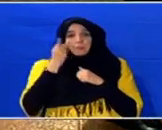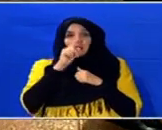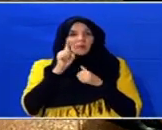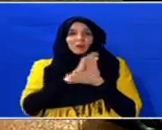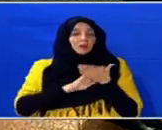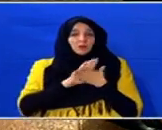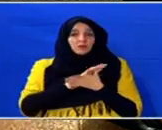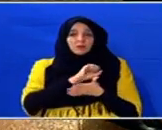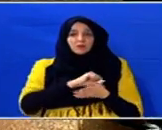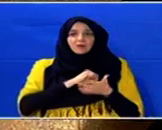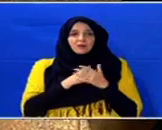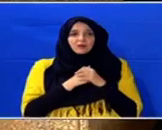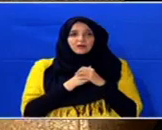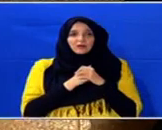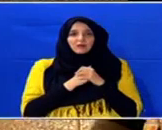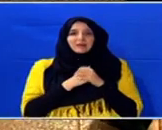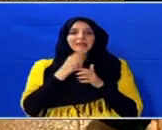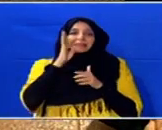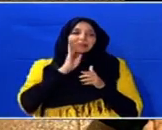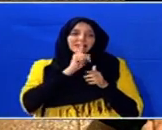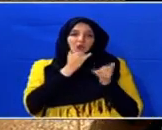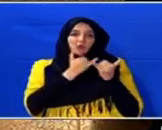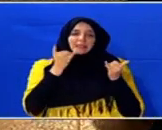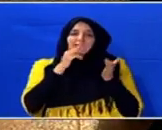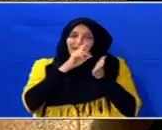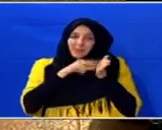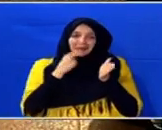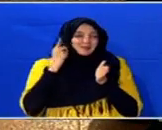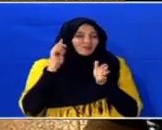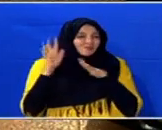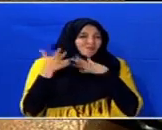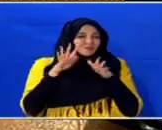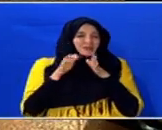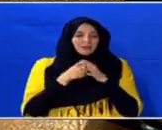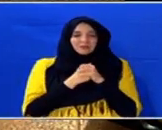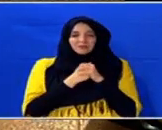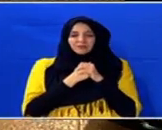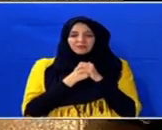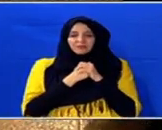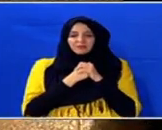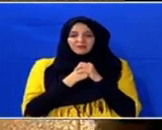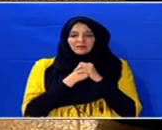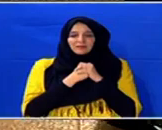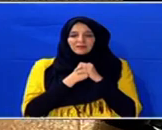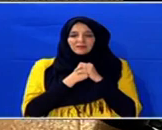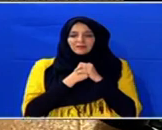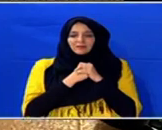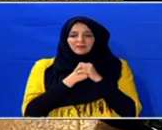لا ما حكم؟ معليش تعاودي ام شيماء، ربي يحفظك، المكالمه تاعك شغلك بعيده بزاف علينا. ما